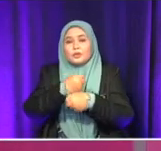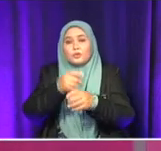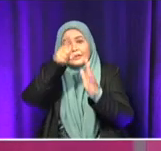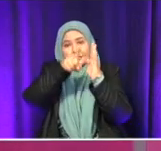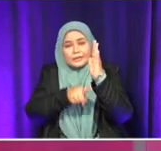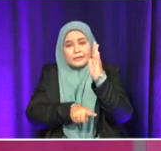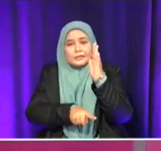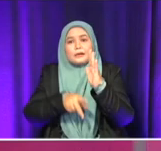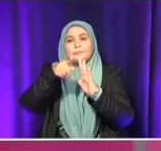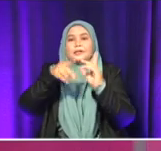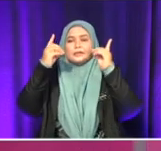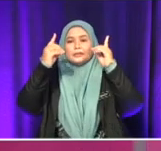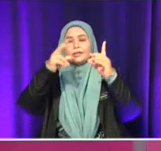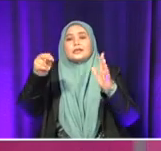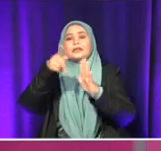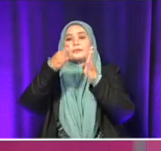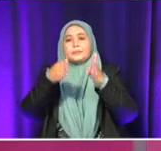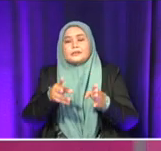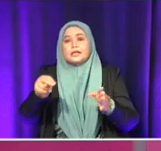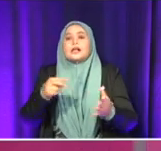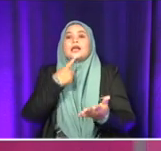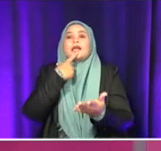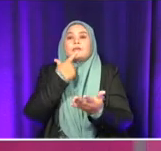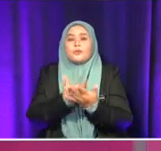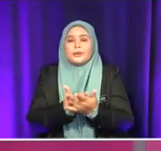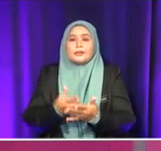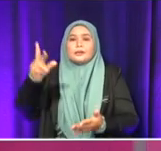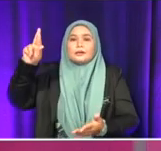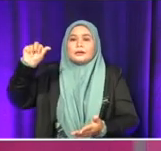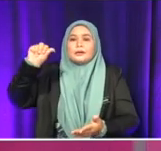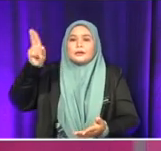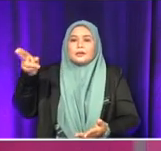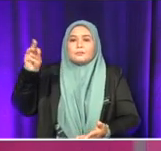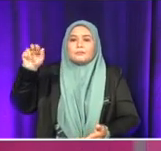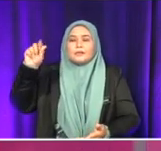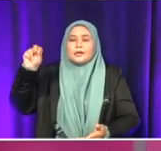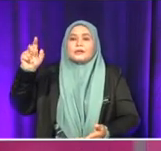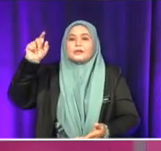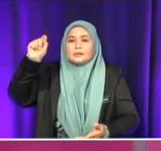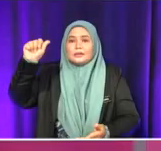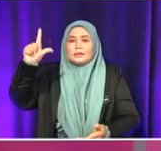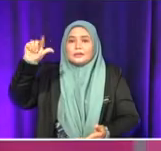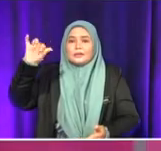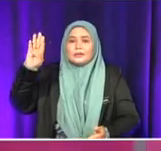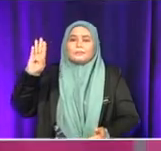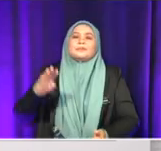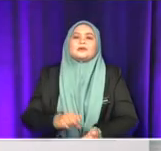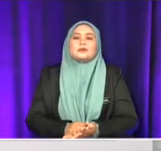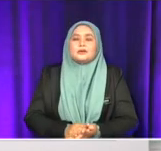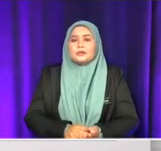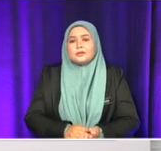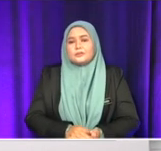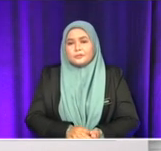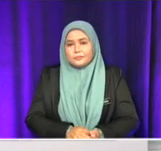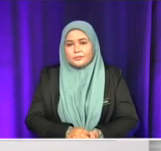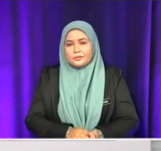pendidikan kebangsaan yang pertama adalah laporan Rahman Thalib ya murid-murid yang berada dalam tarian dan juga ada di luar